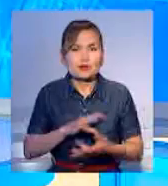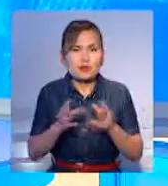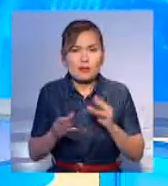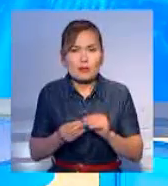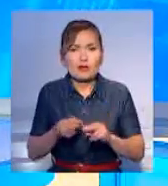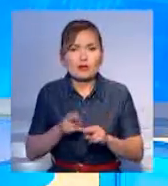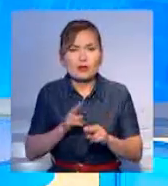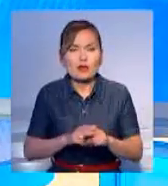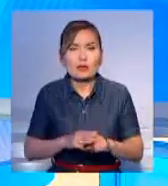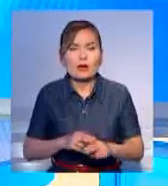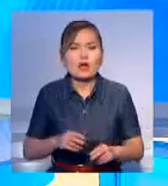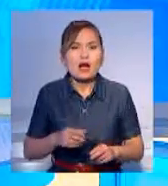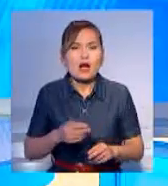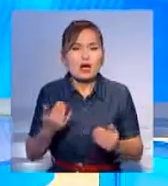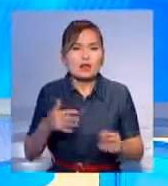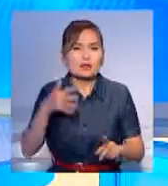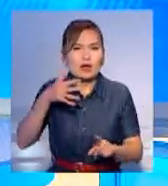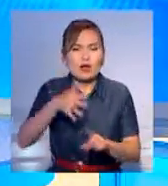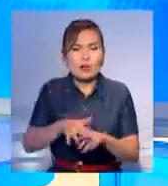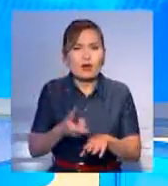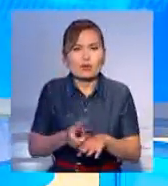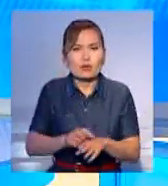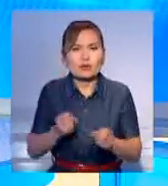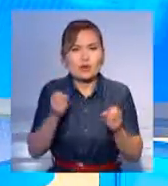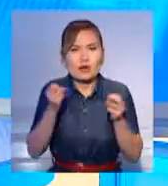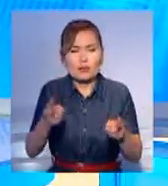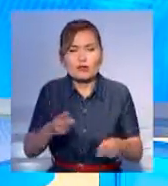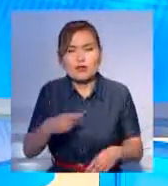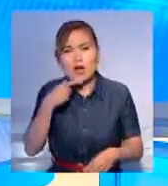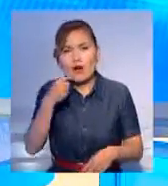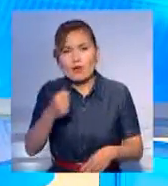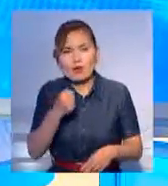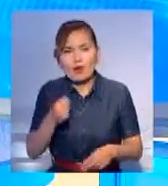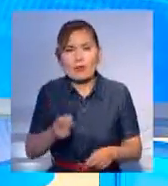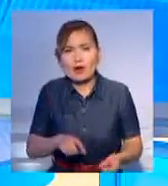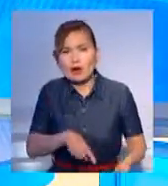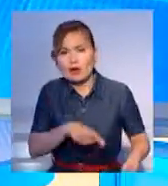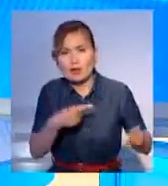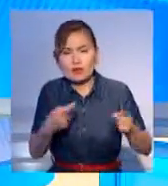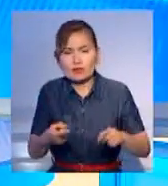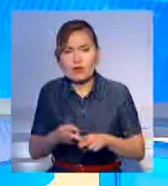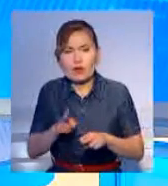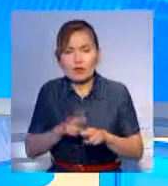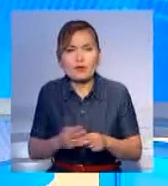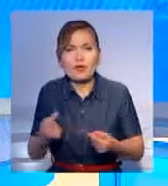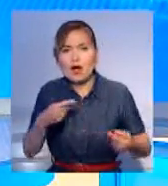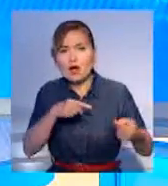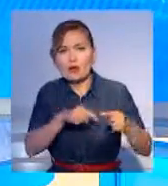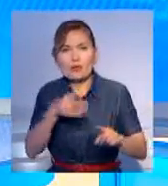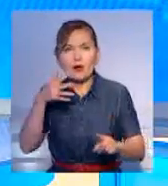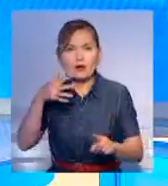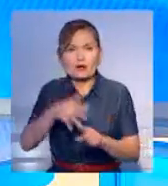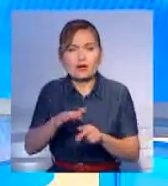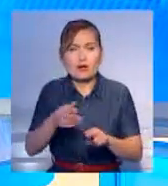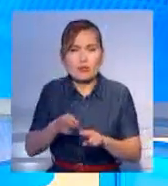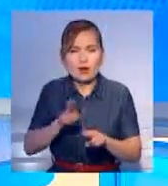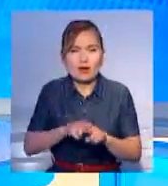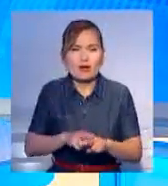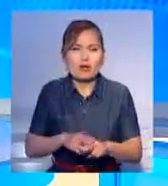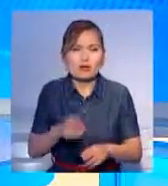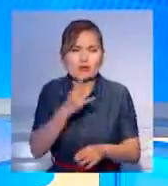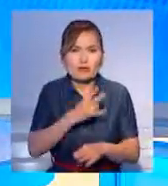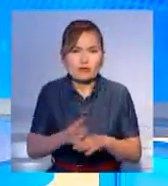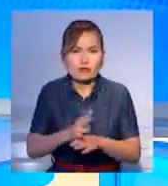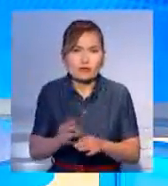темір батареялар іске қосылып, резервтегі жауынгерлер шақыртылып жатыр. Ал оңтүстікте тараптар бір-біріне қарымта соққы жасап, кек қайтаруға